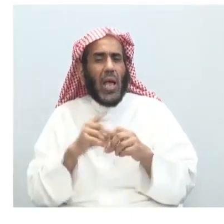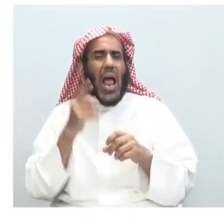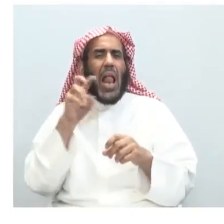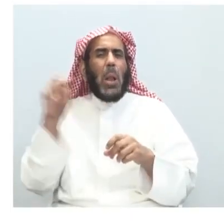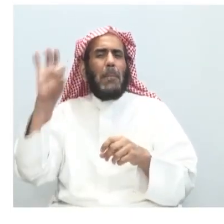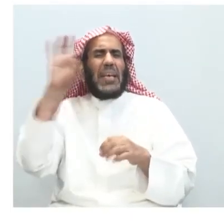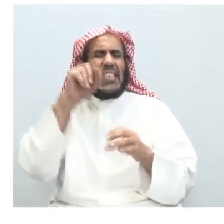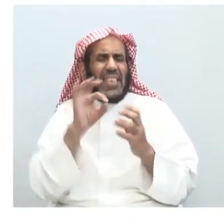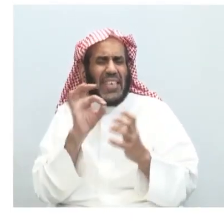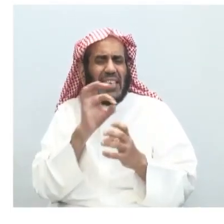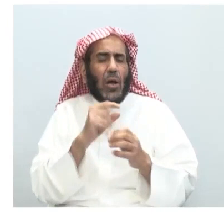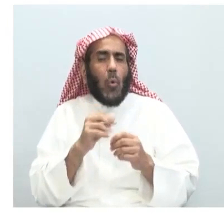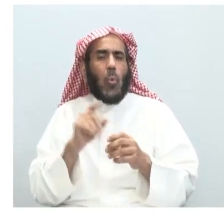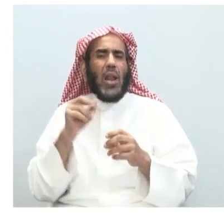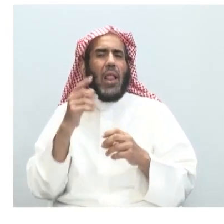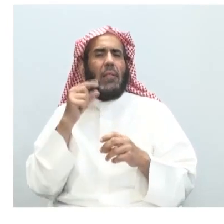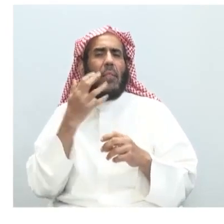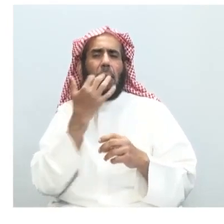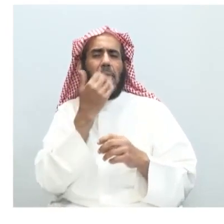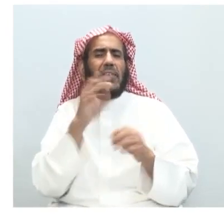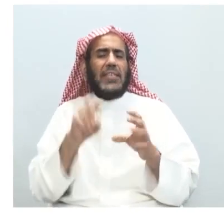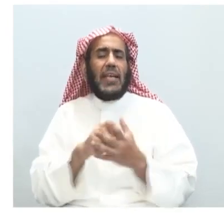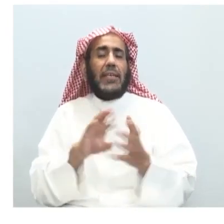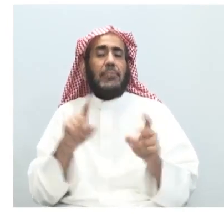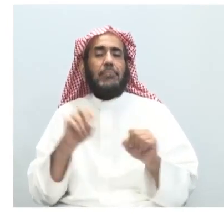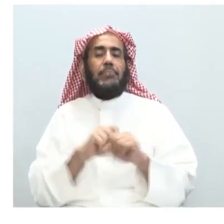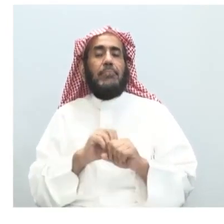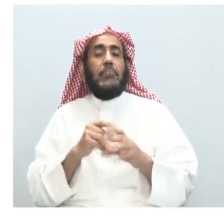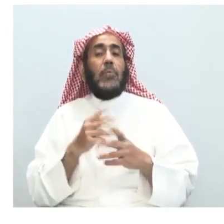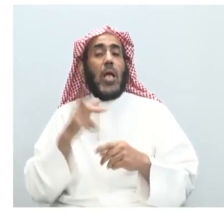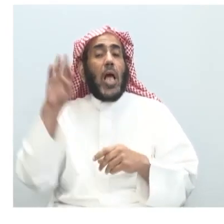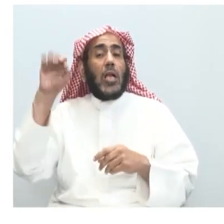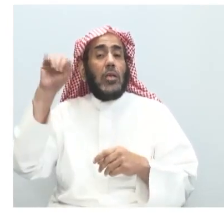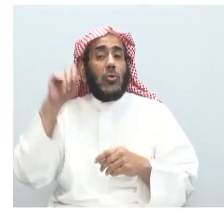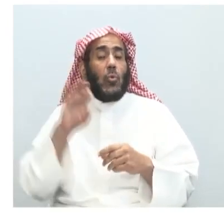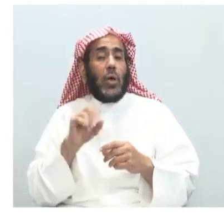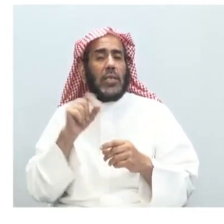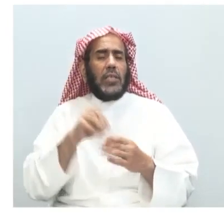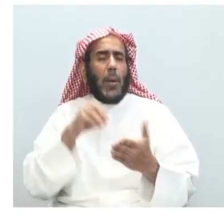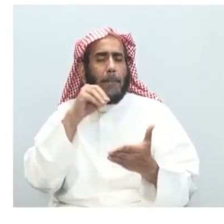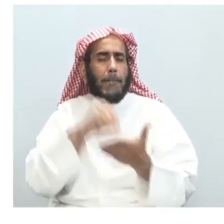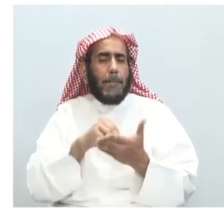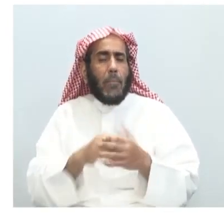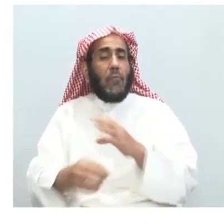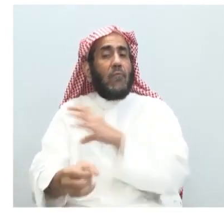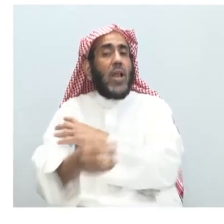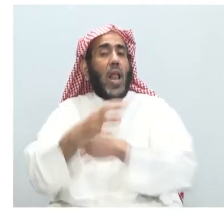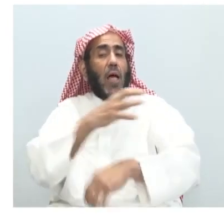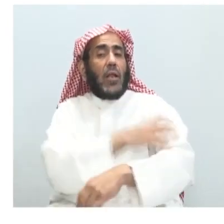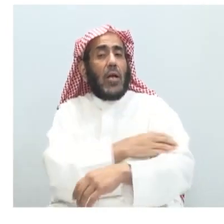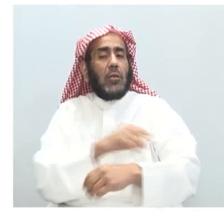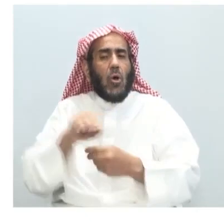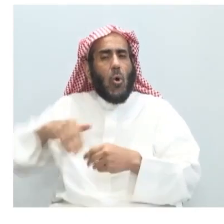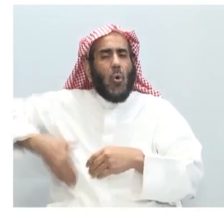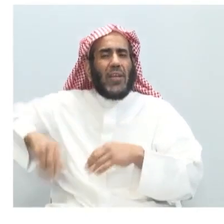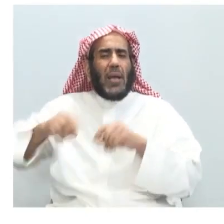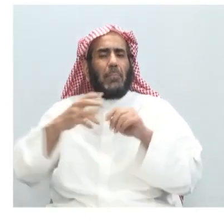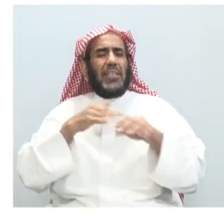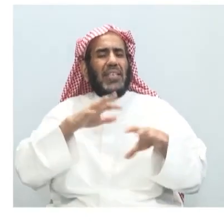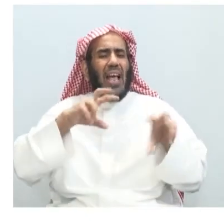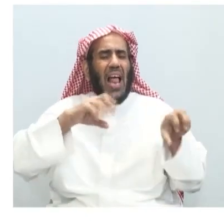البكتيريا والفطريه اذا موجود في عضلات وفي كبد الحيوانات